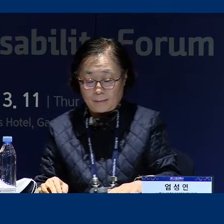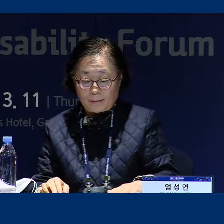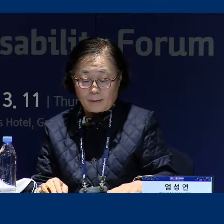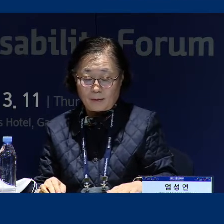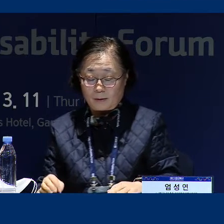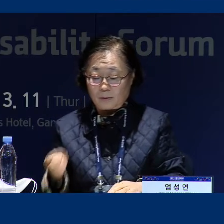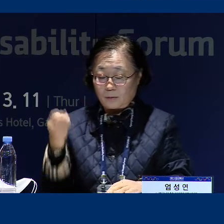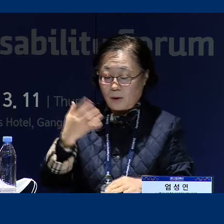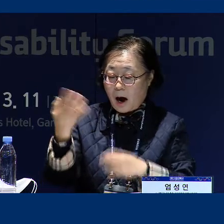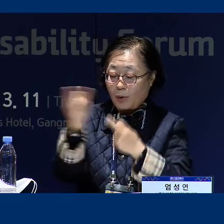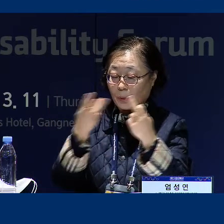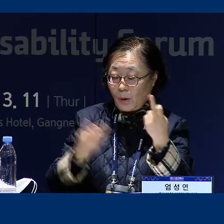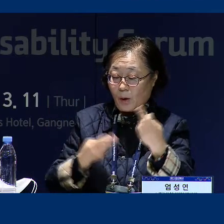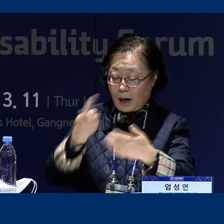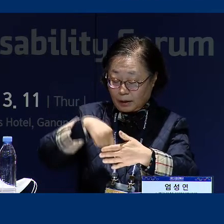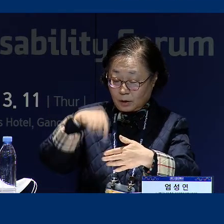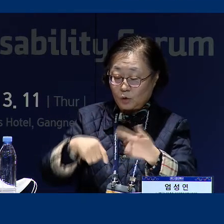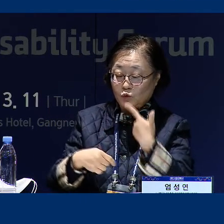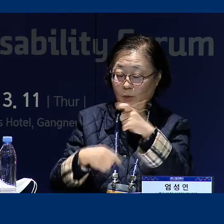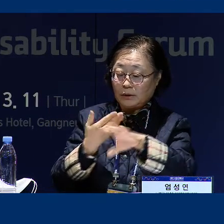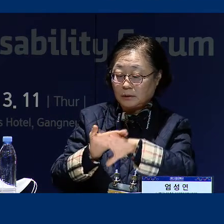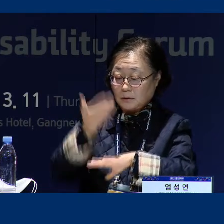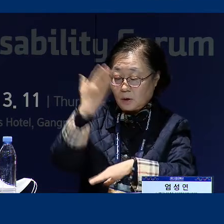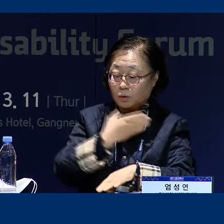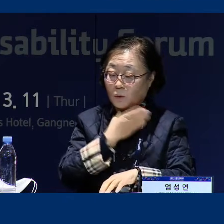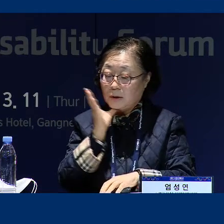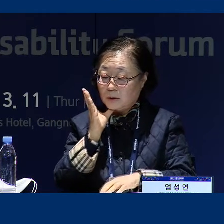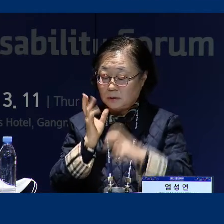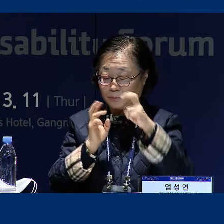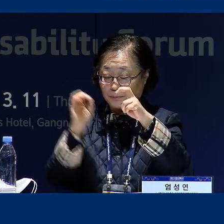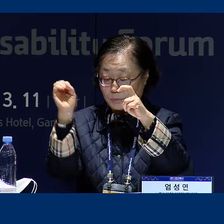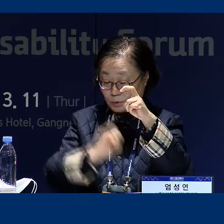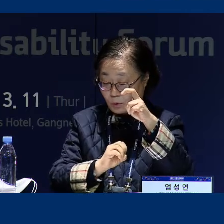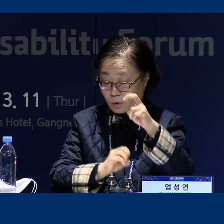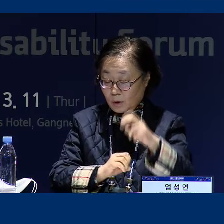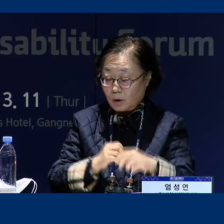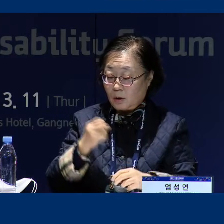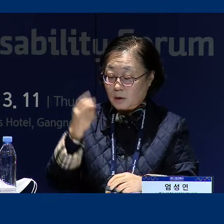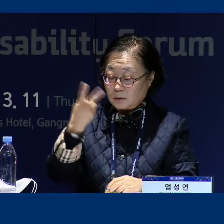14,837명이고 인구 대비 청각 언어 장애인 비율은 전국 평균보다